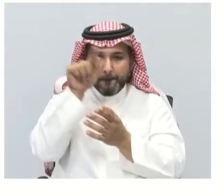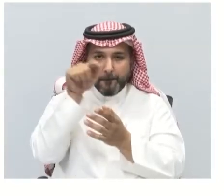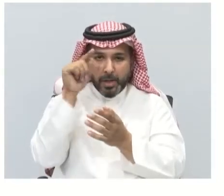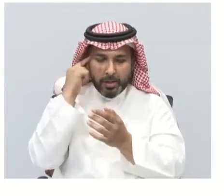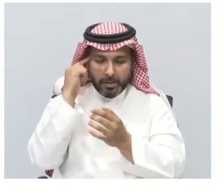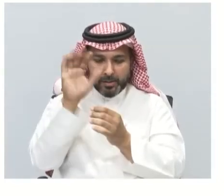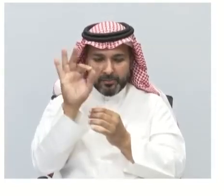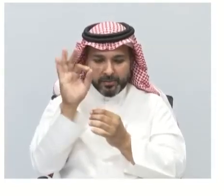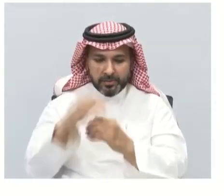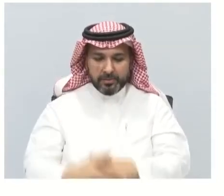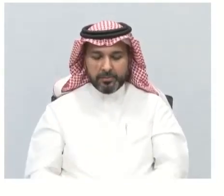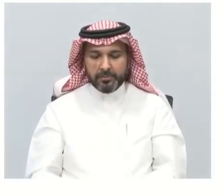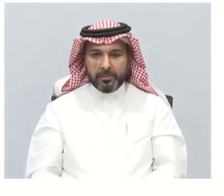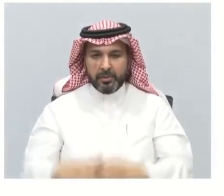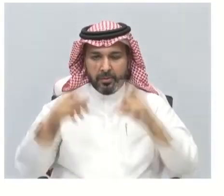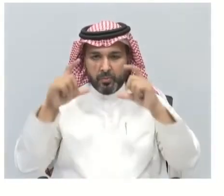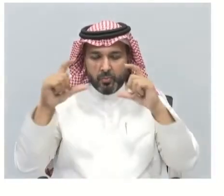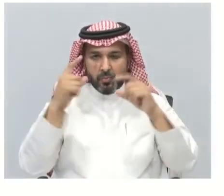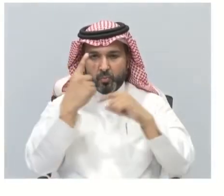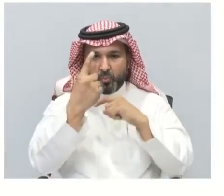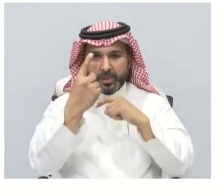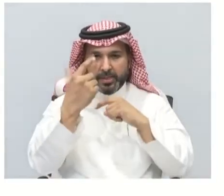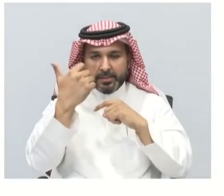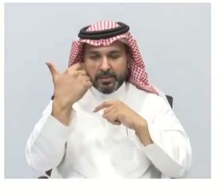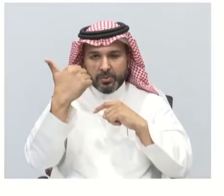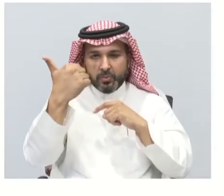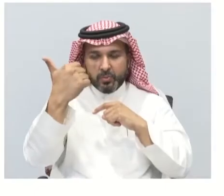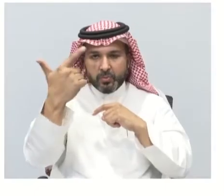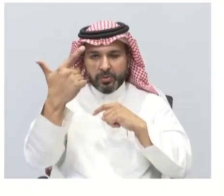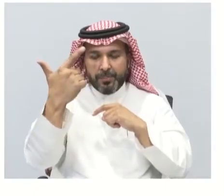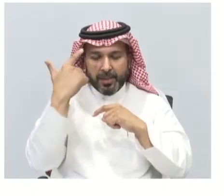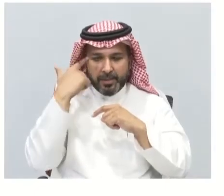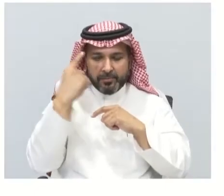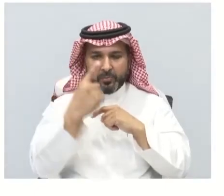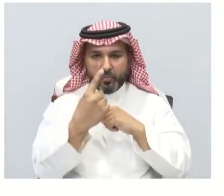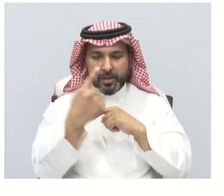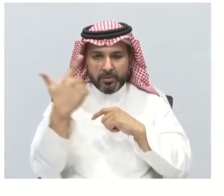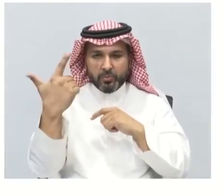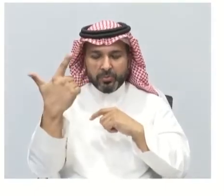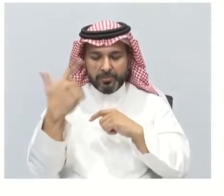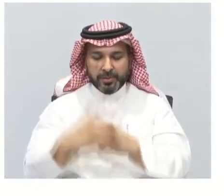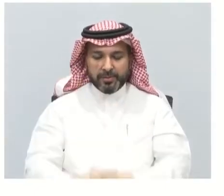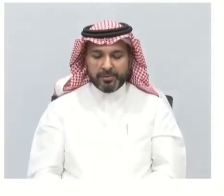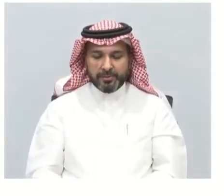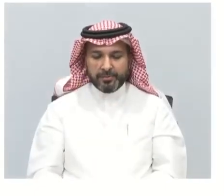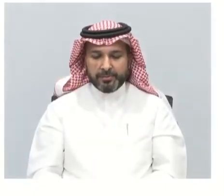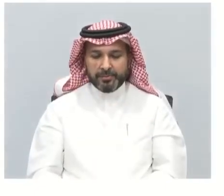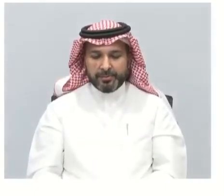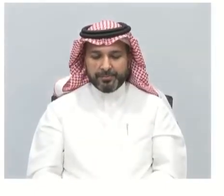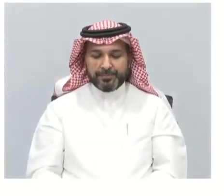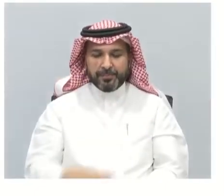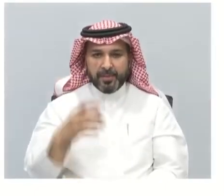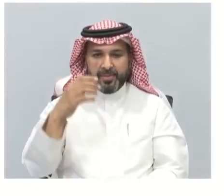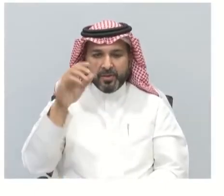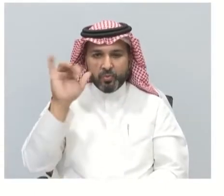هذا العدد وبالتالي سالب ا وعندك النقطه بي هي واح وس اذا هنا اكس